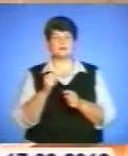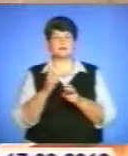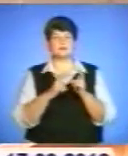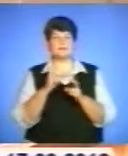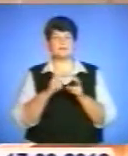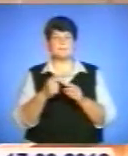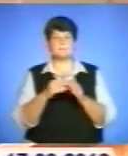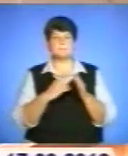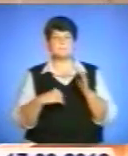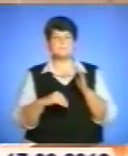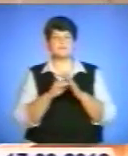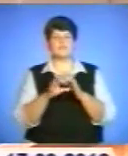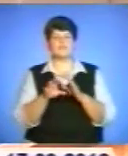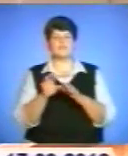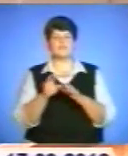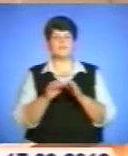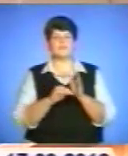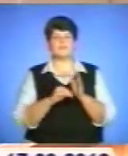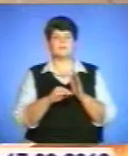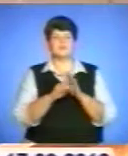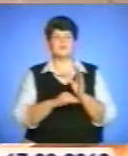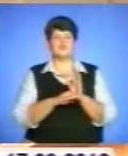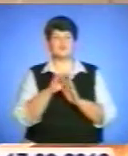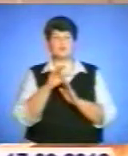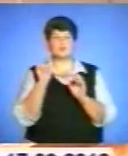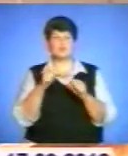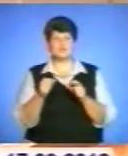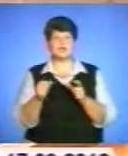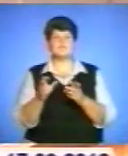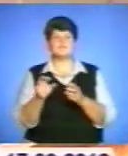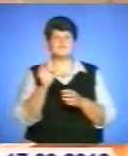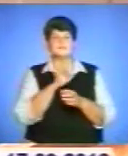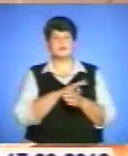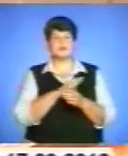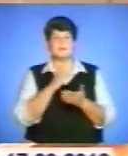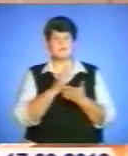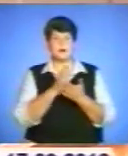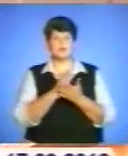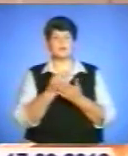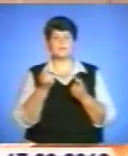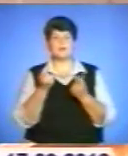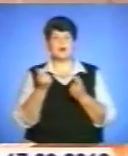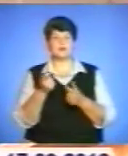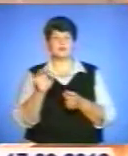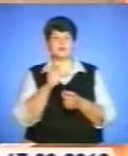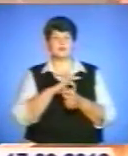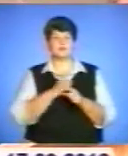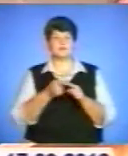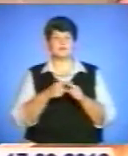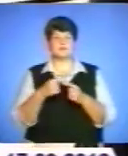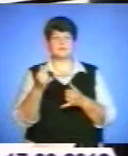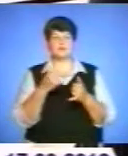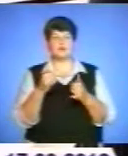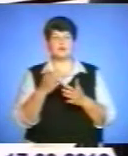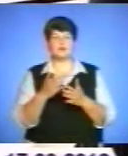можна використати вапно, і так далі, два потужних таких підприємства, і практично ми мало використовуємо дані хімічні